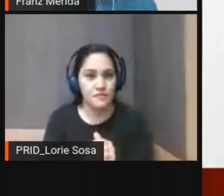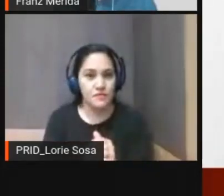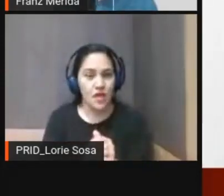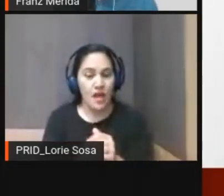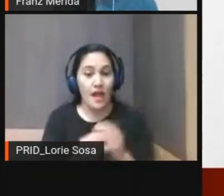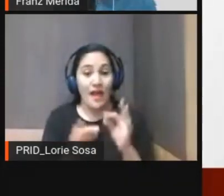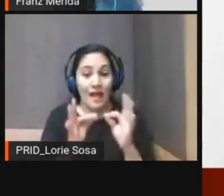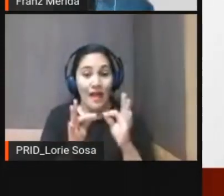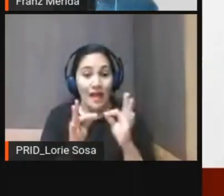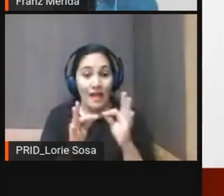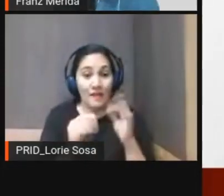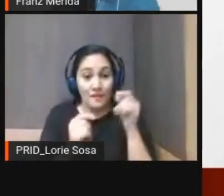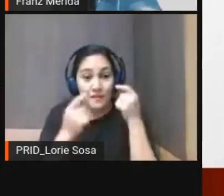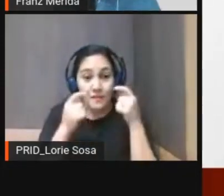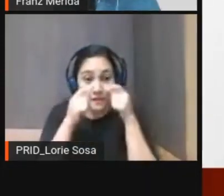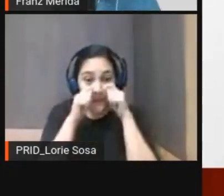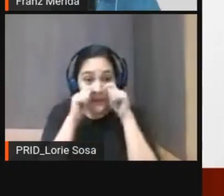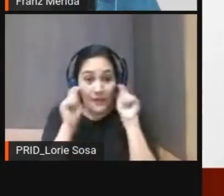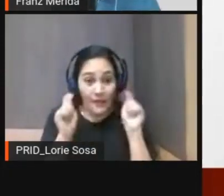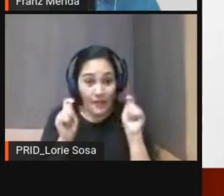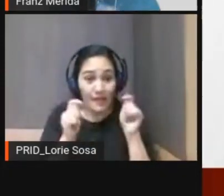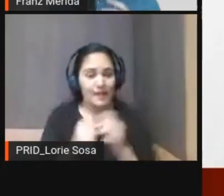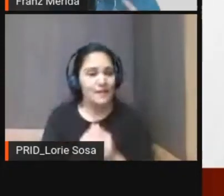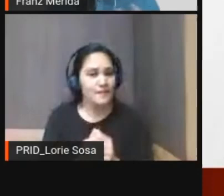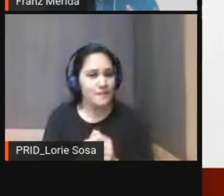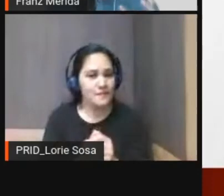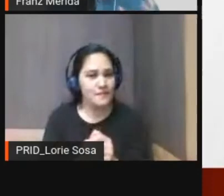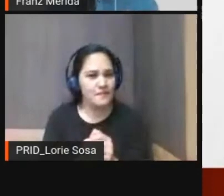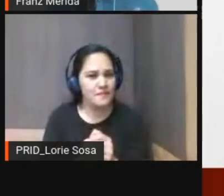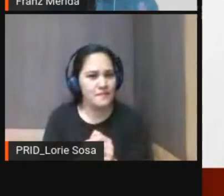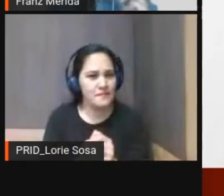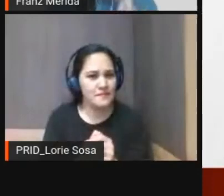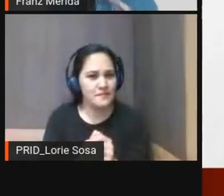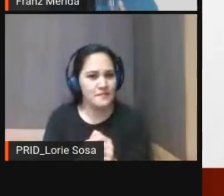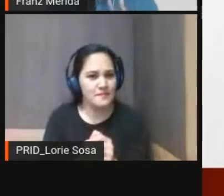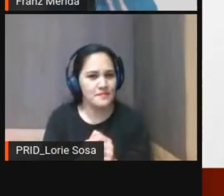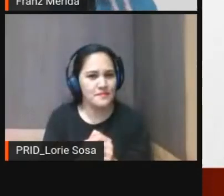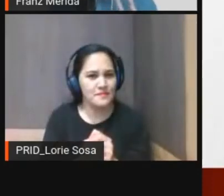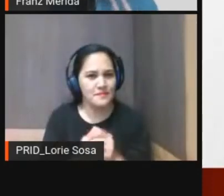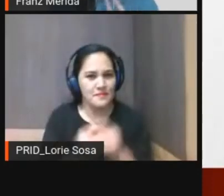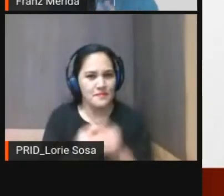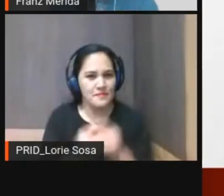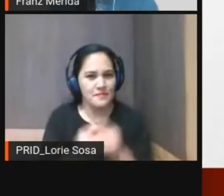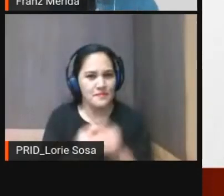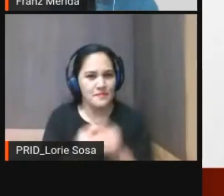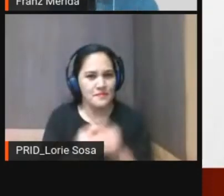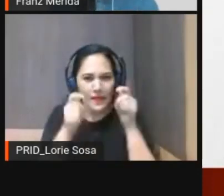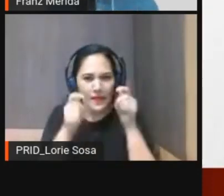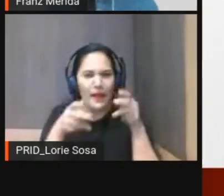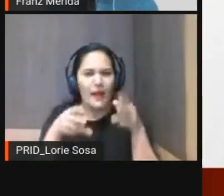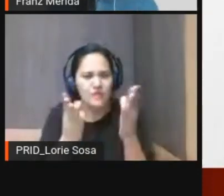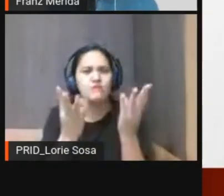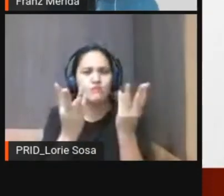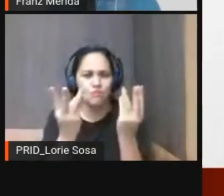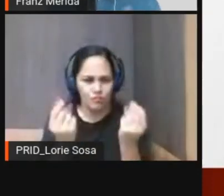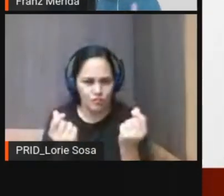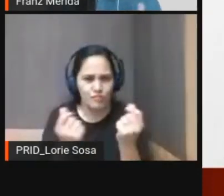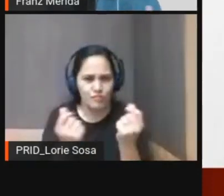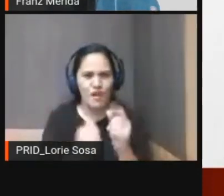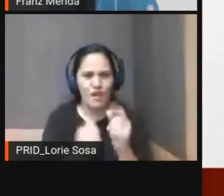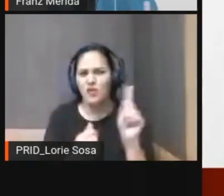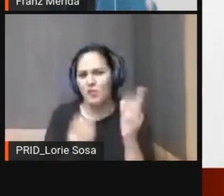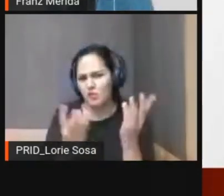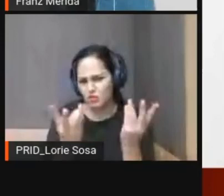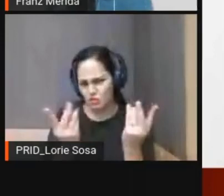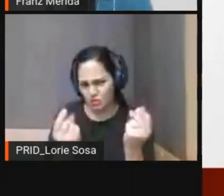once we've accepted it, we've acknowledged it, doon na tayo pupunta sa solution. Ano ba itong solution?